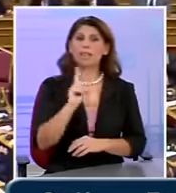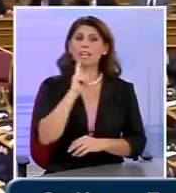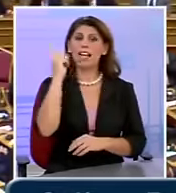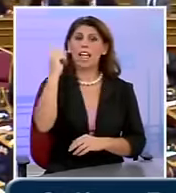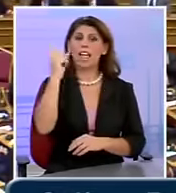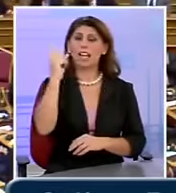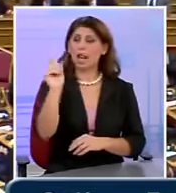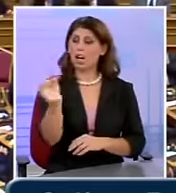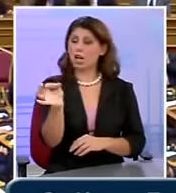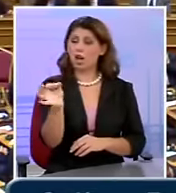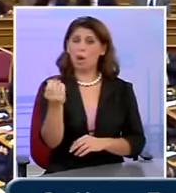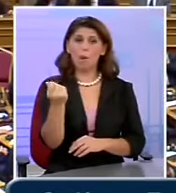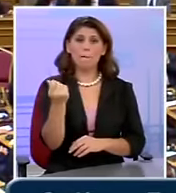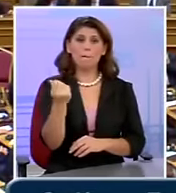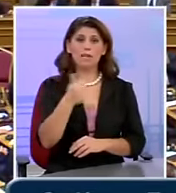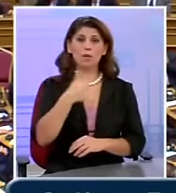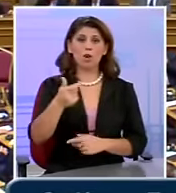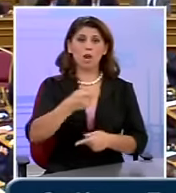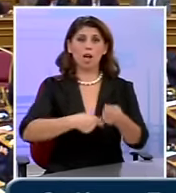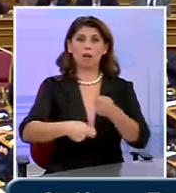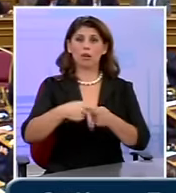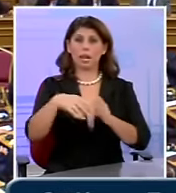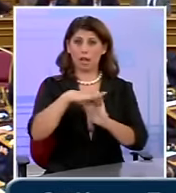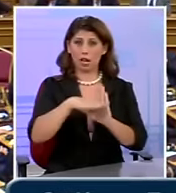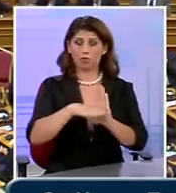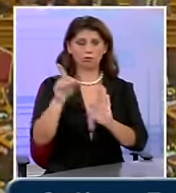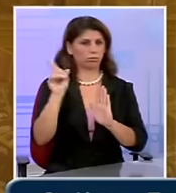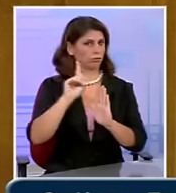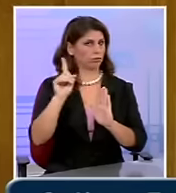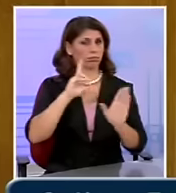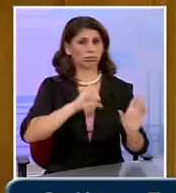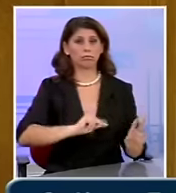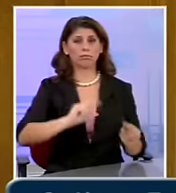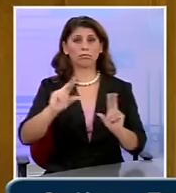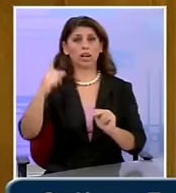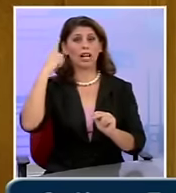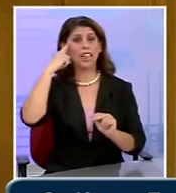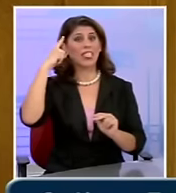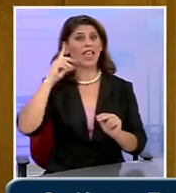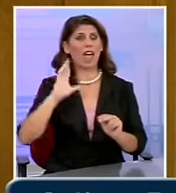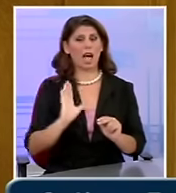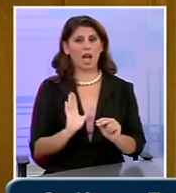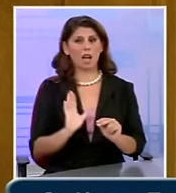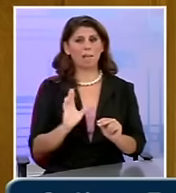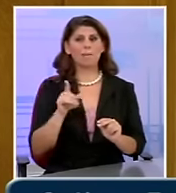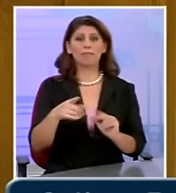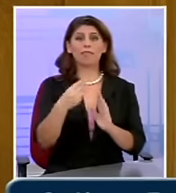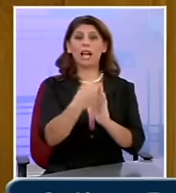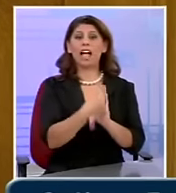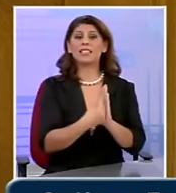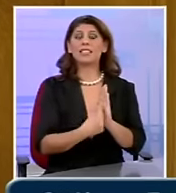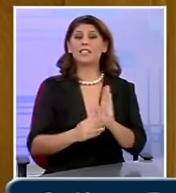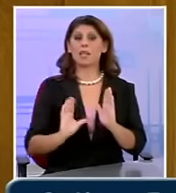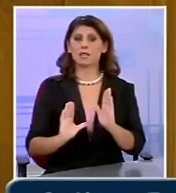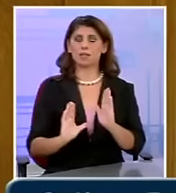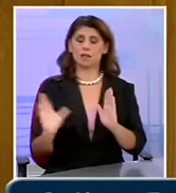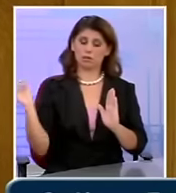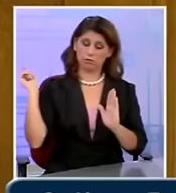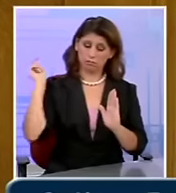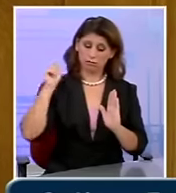νόμισμα, μια αγορά, κανόνες. Είναι μια κοινή ιδέα, είναι αξίες. Και ήρθε η